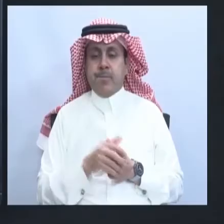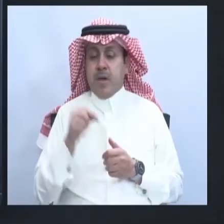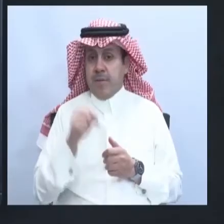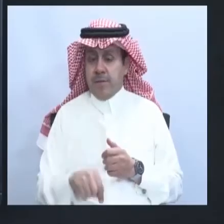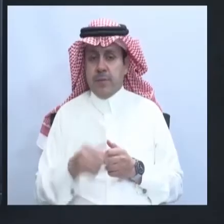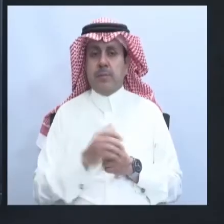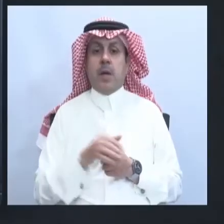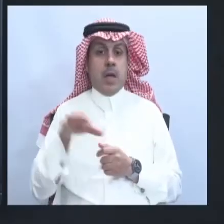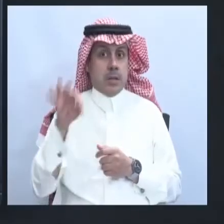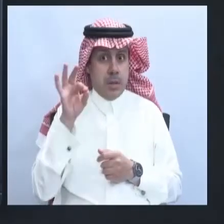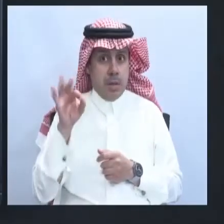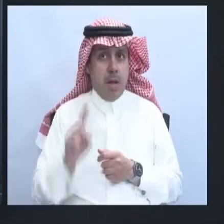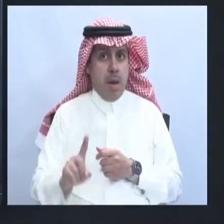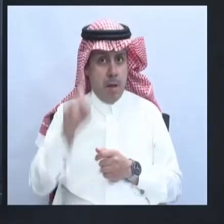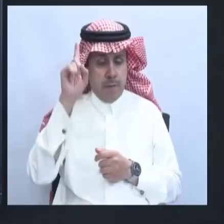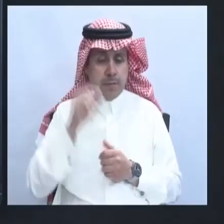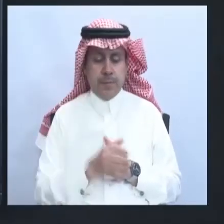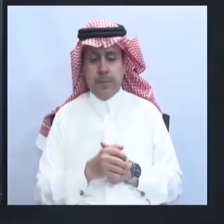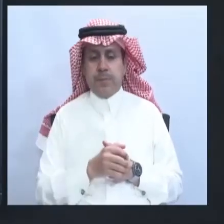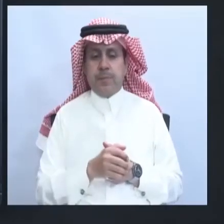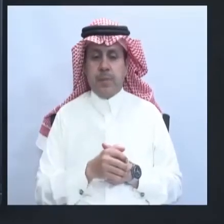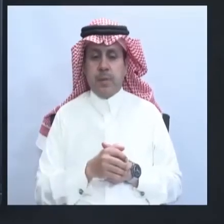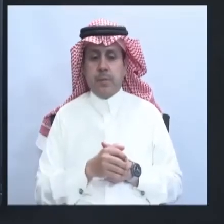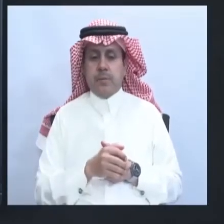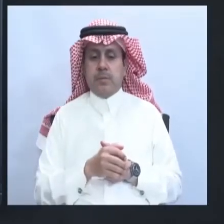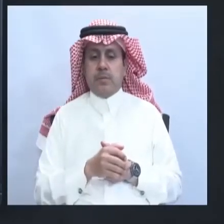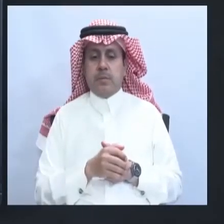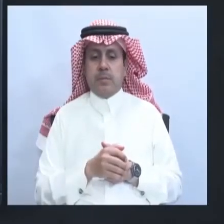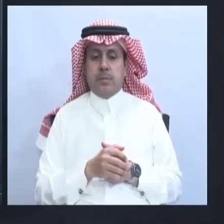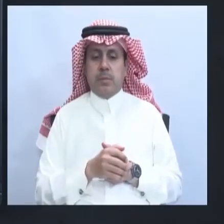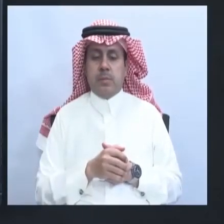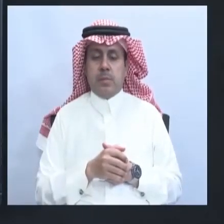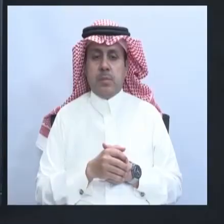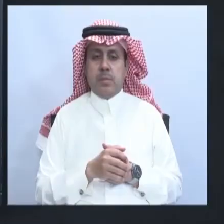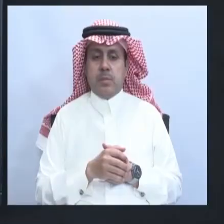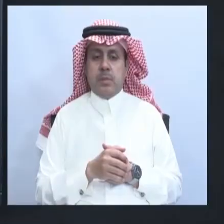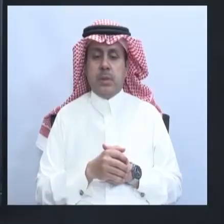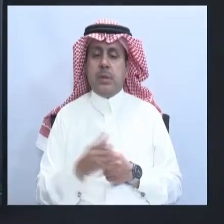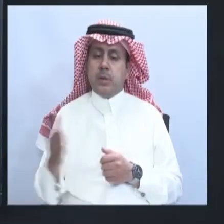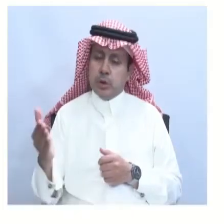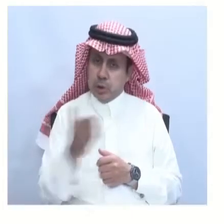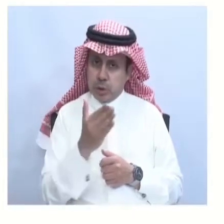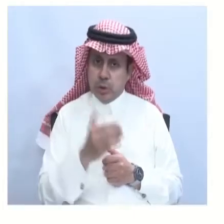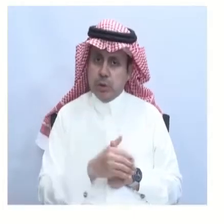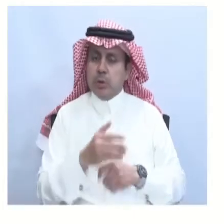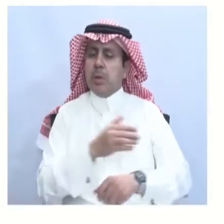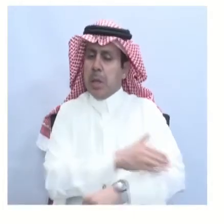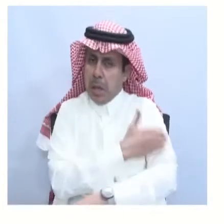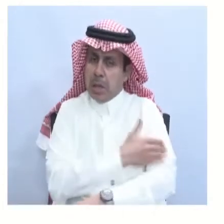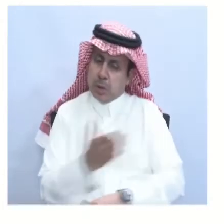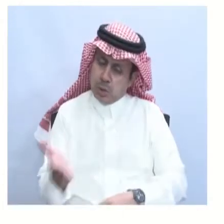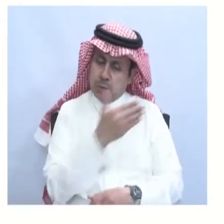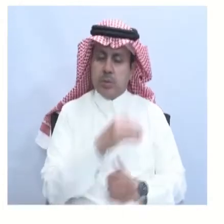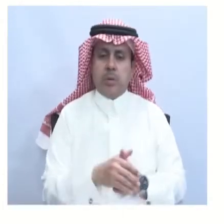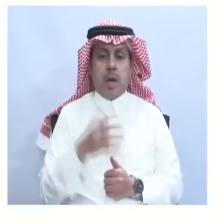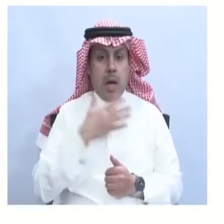حاله استثنائيه لهذا الشرط وهو يستثنى من ذلك ان اجاز المالك تصرفه